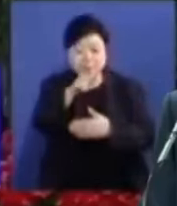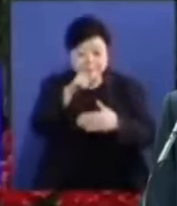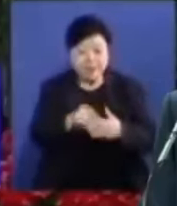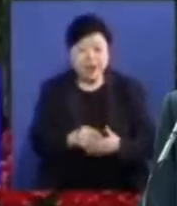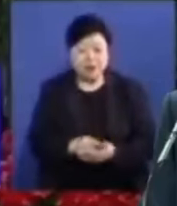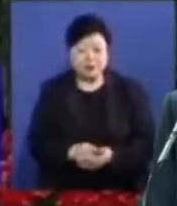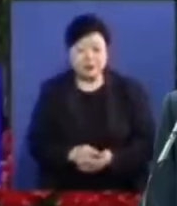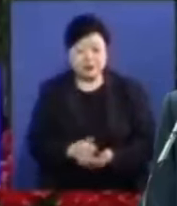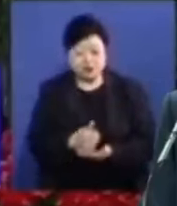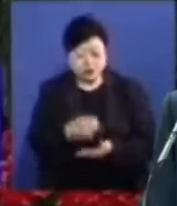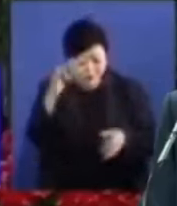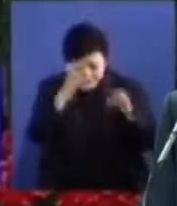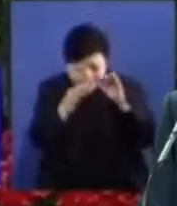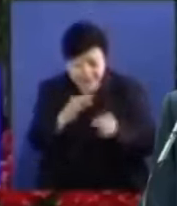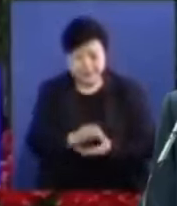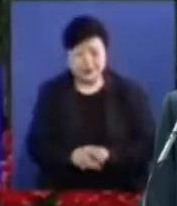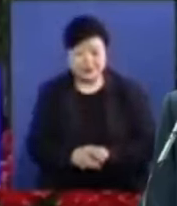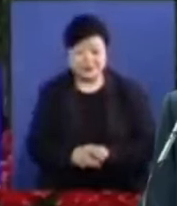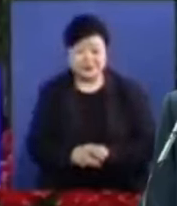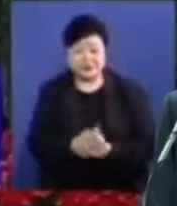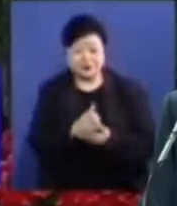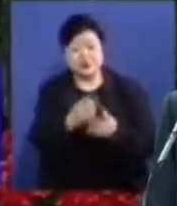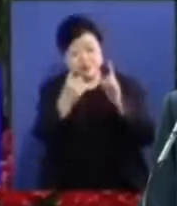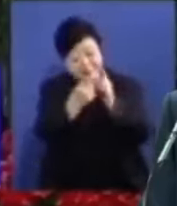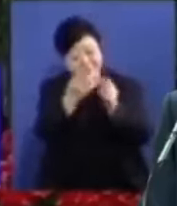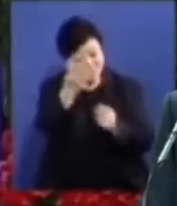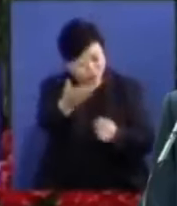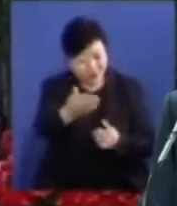나를 구하면 나를 찾을 것이요 나를 만나리라.